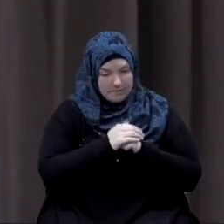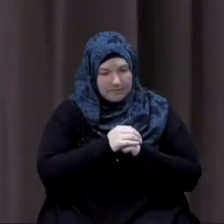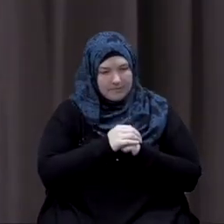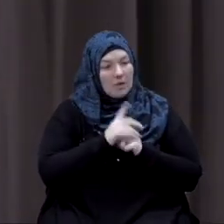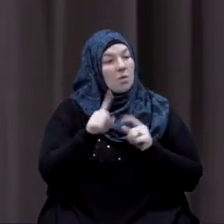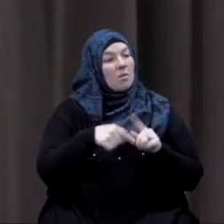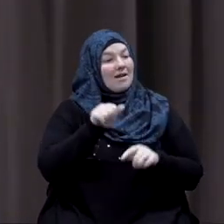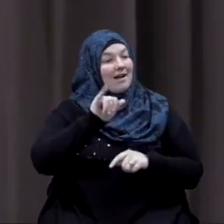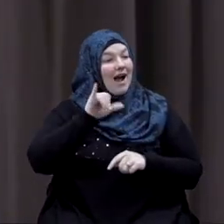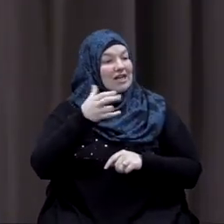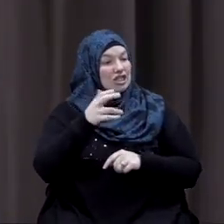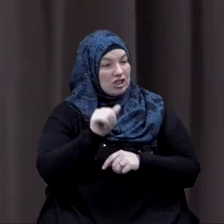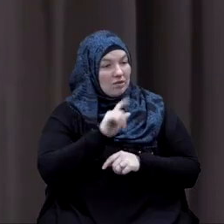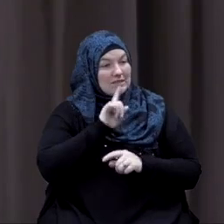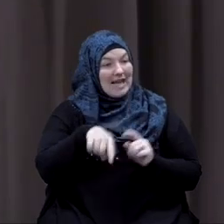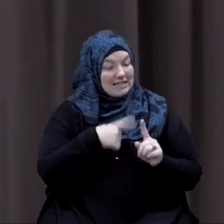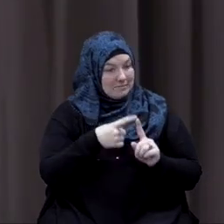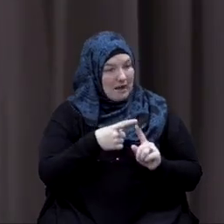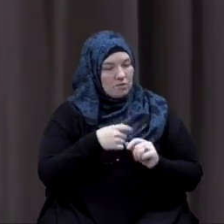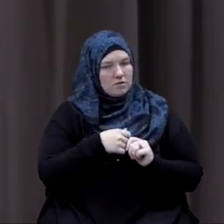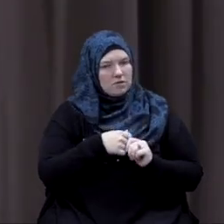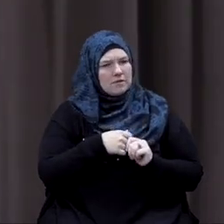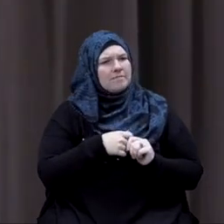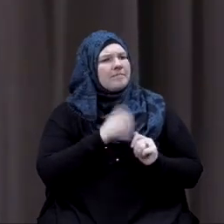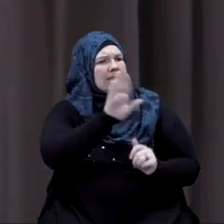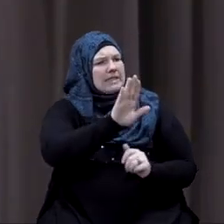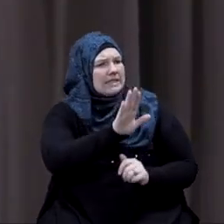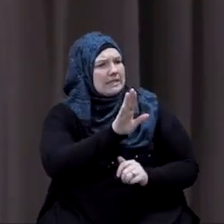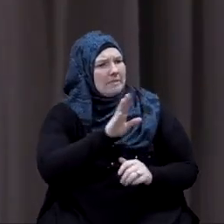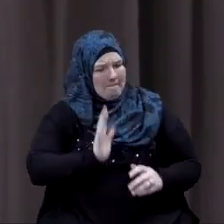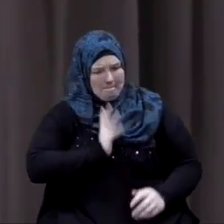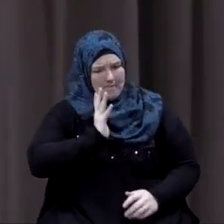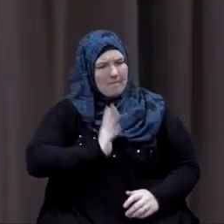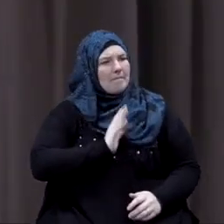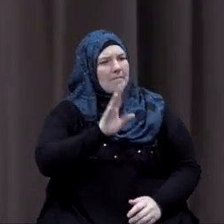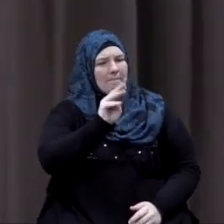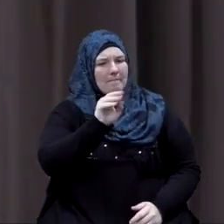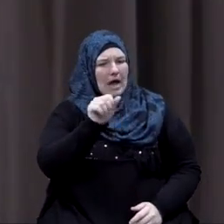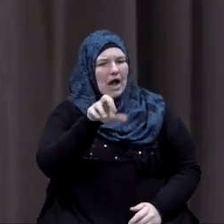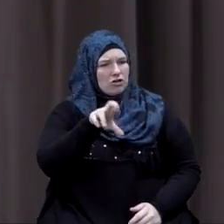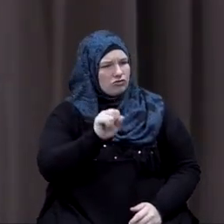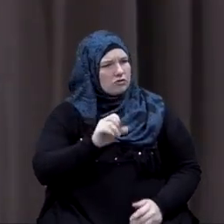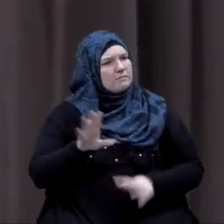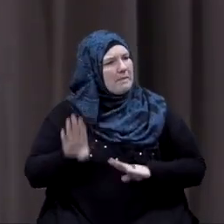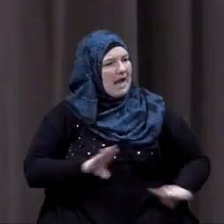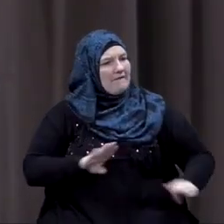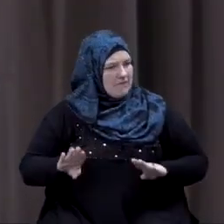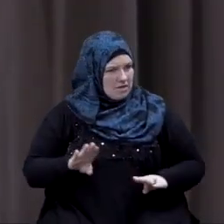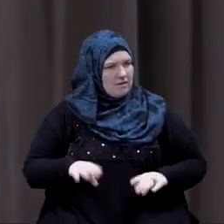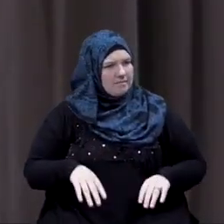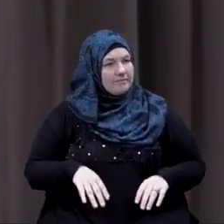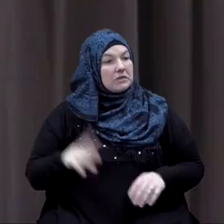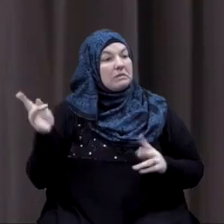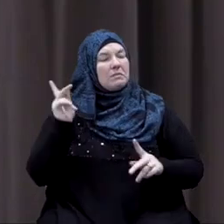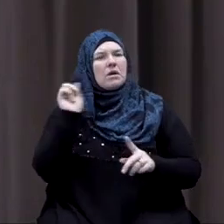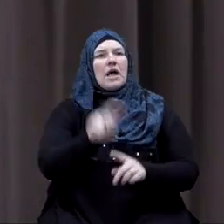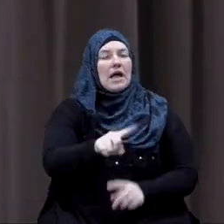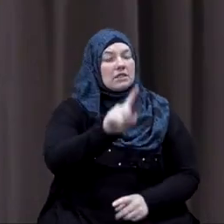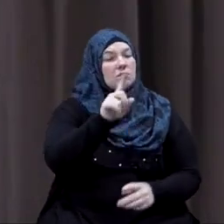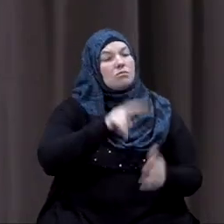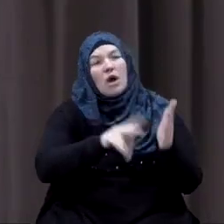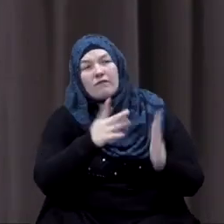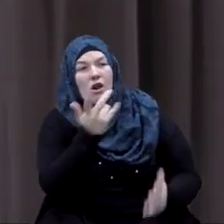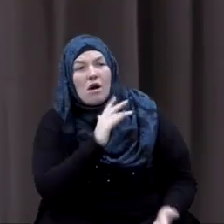ﷺ, when Aisha was asked about his manners, كيف كان خلق رسول الله صلى الله عليه